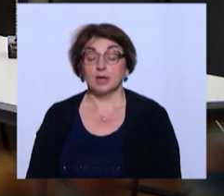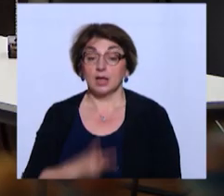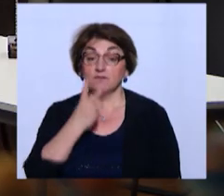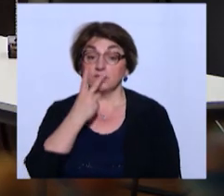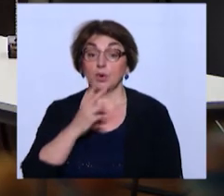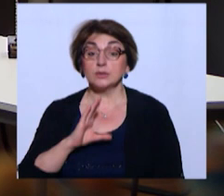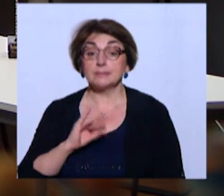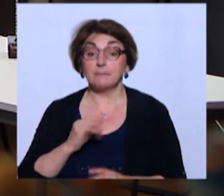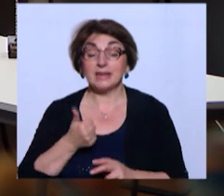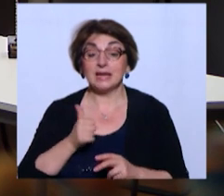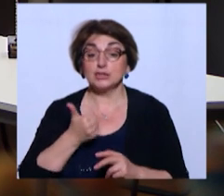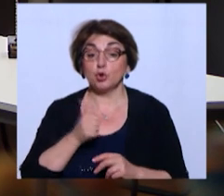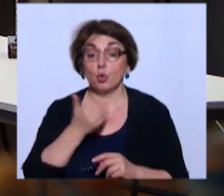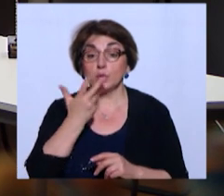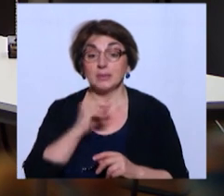და ნახოთ სპილენძი.